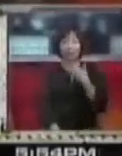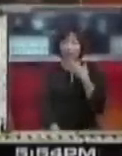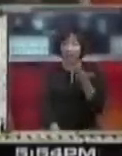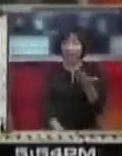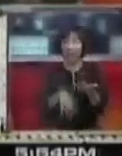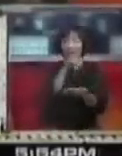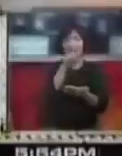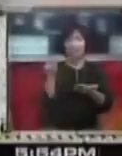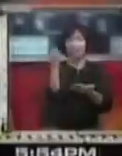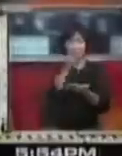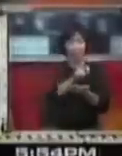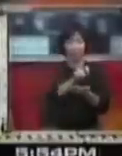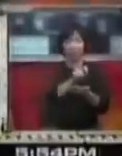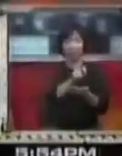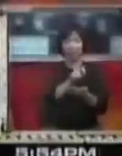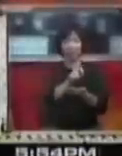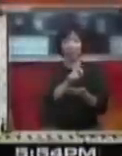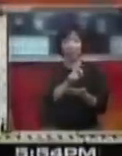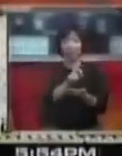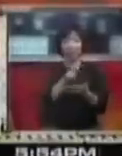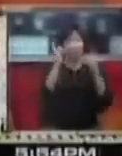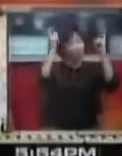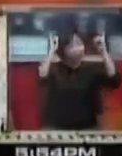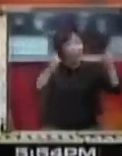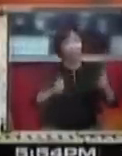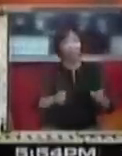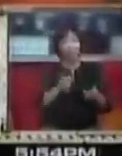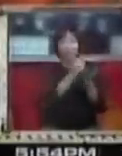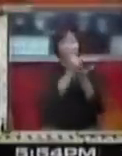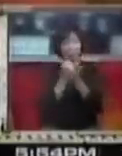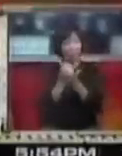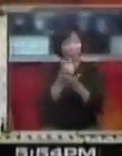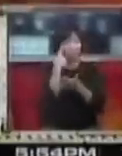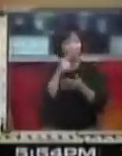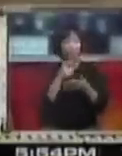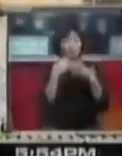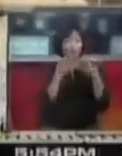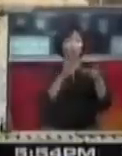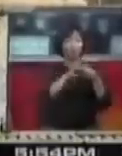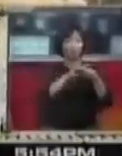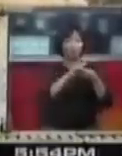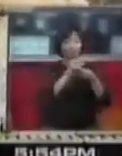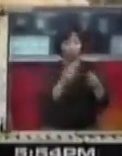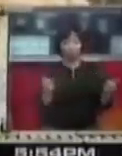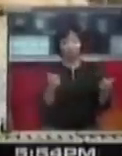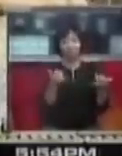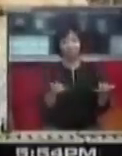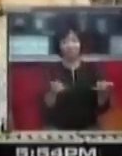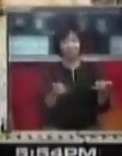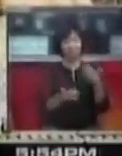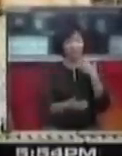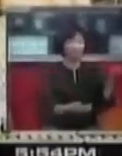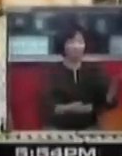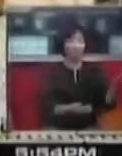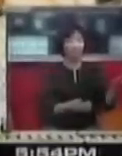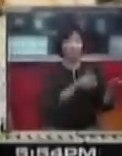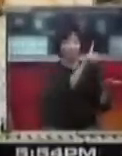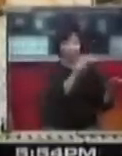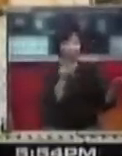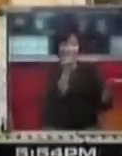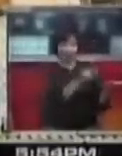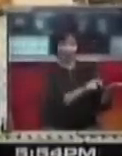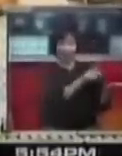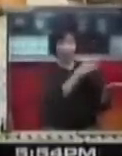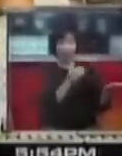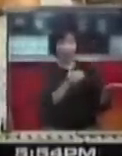Nagpapasalamat kami sa T3 na mabilis na aksyonan yung problema namin. Napasalamat po kami sa T3